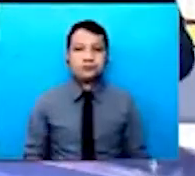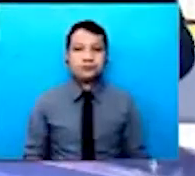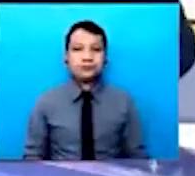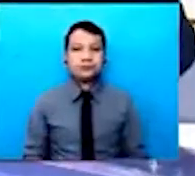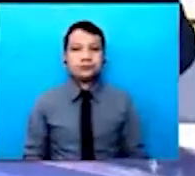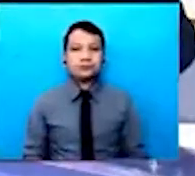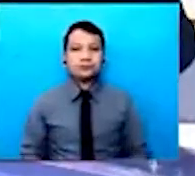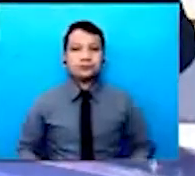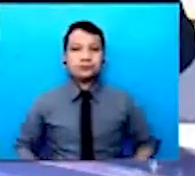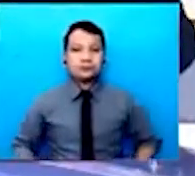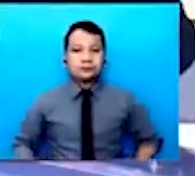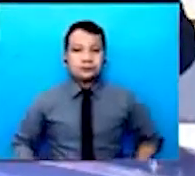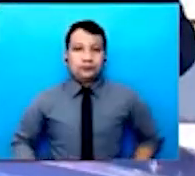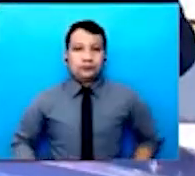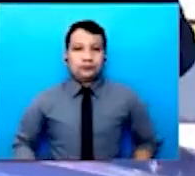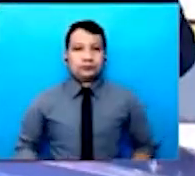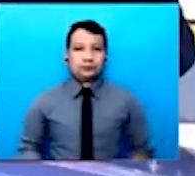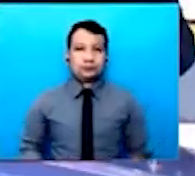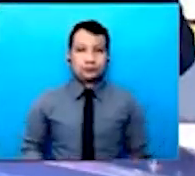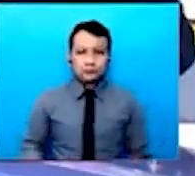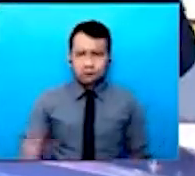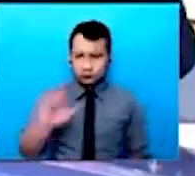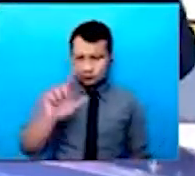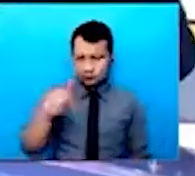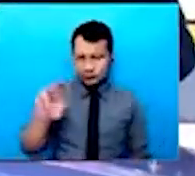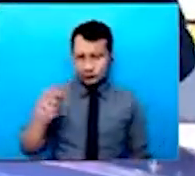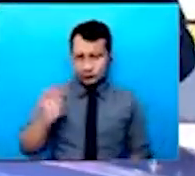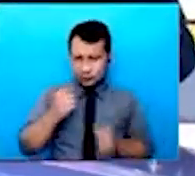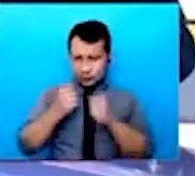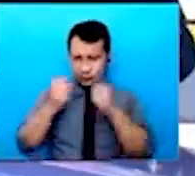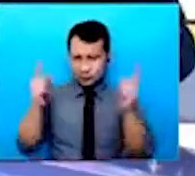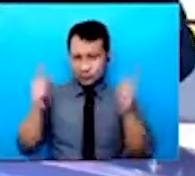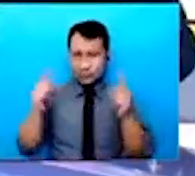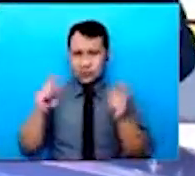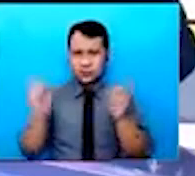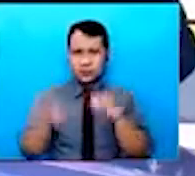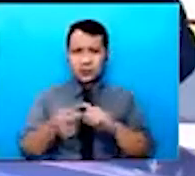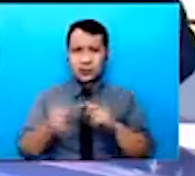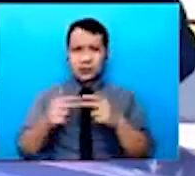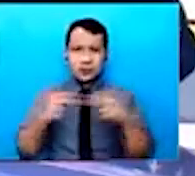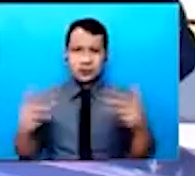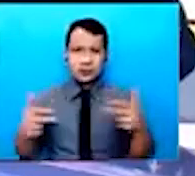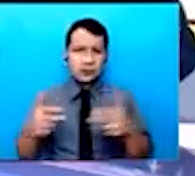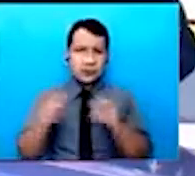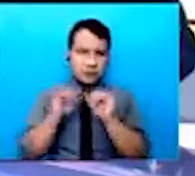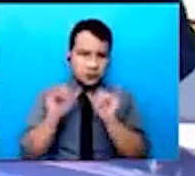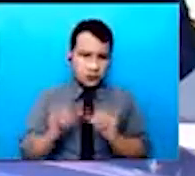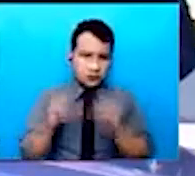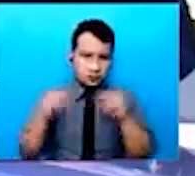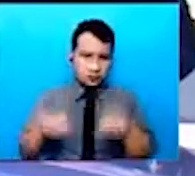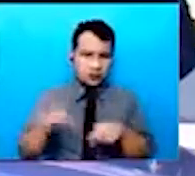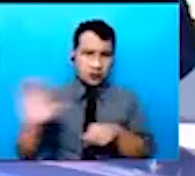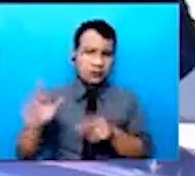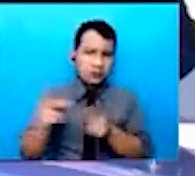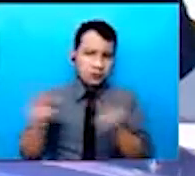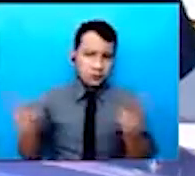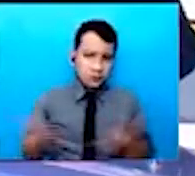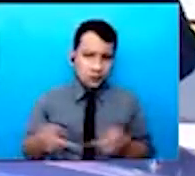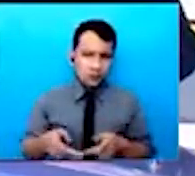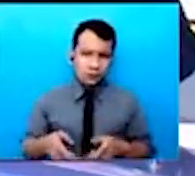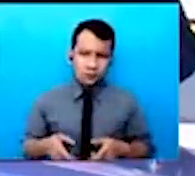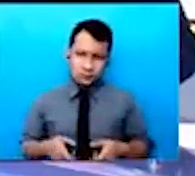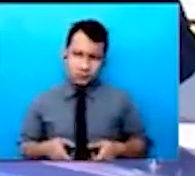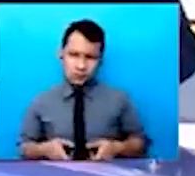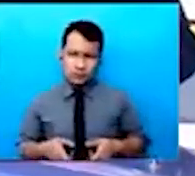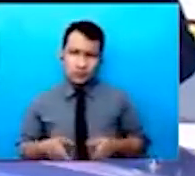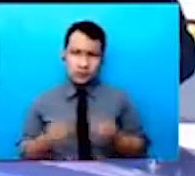Nagulat daw ang ilang LGU sa labas ng NCR sa biglaang pagpapatupad ng alert level system sa kanilang lugar. Kaya't para mas